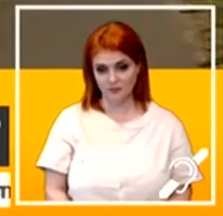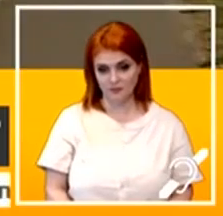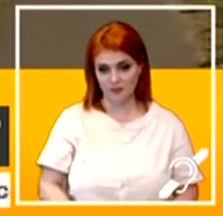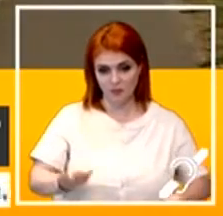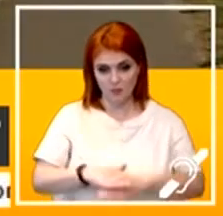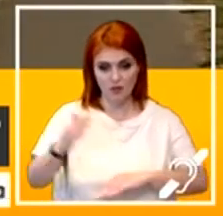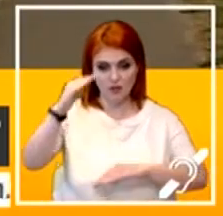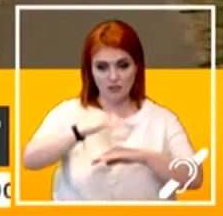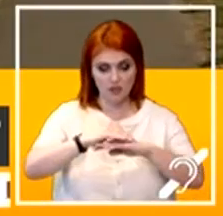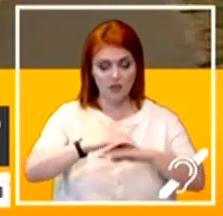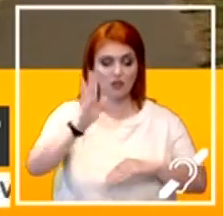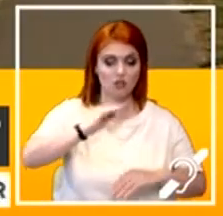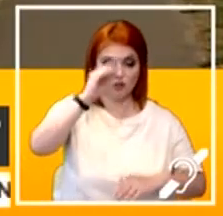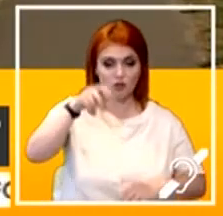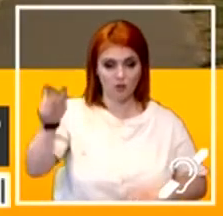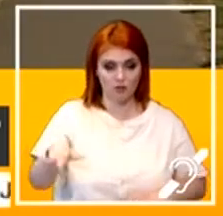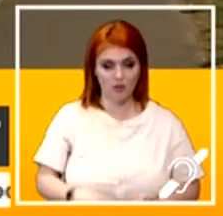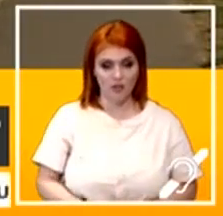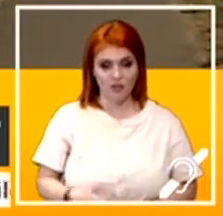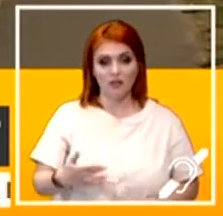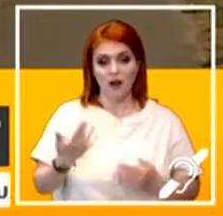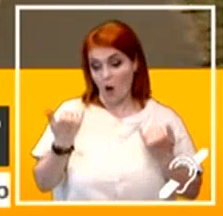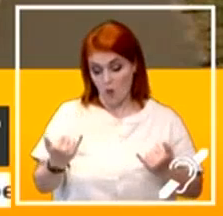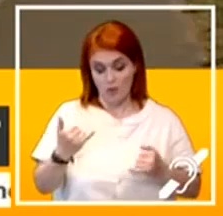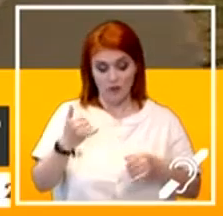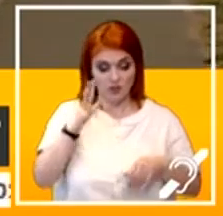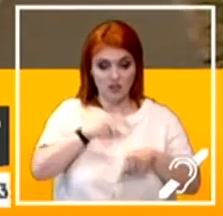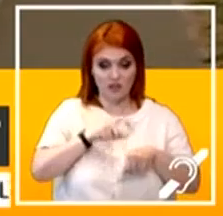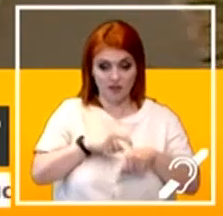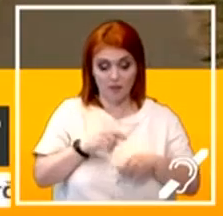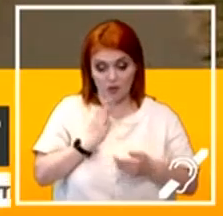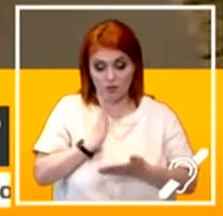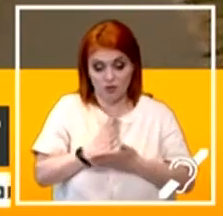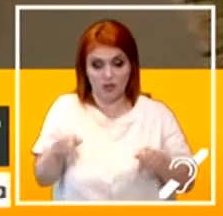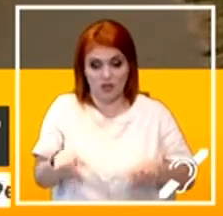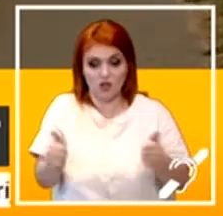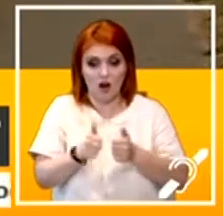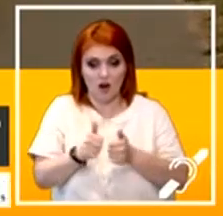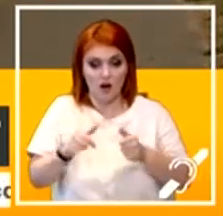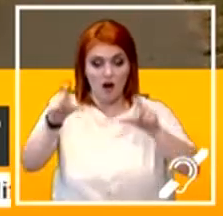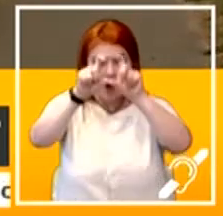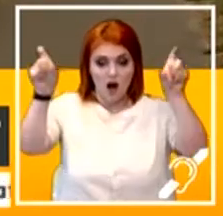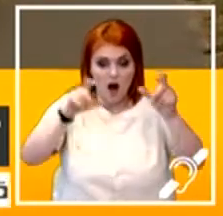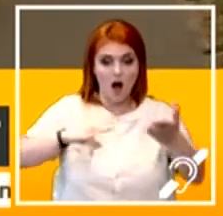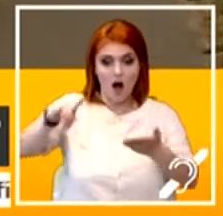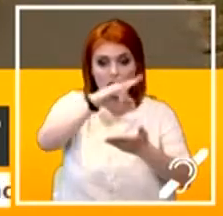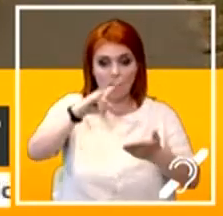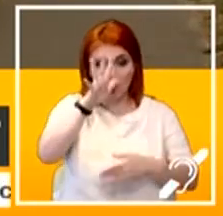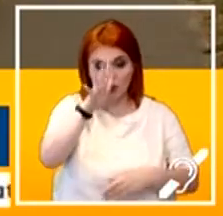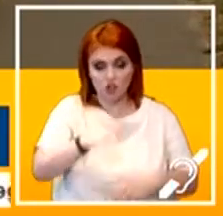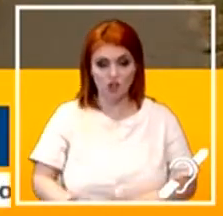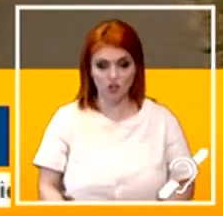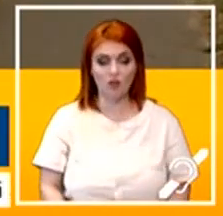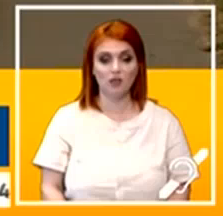Bună seara, Vadim! Bună seara, doamnelor și domnilor! În aceste momente ne aflăm lângă aeroportul